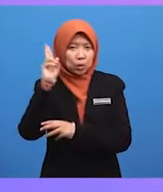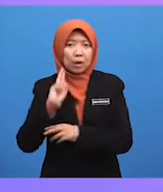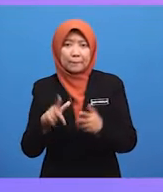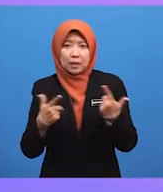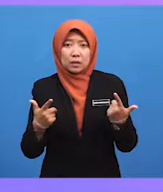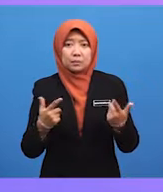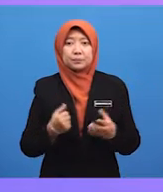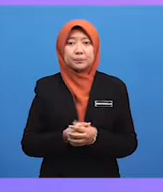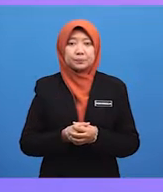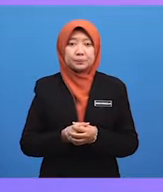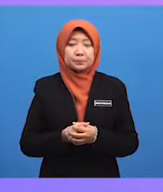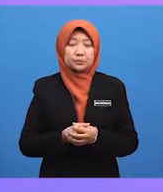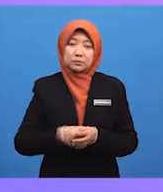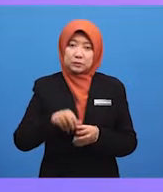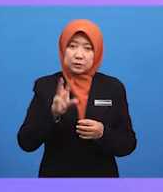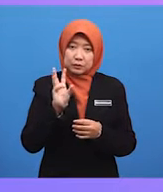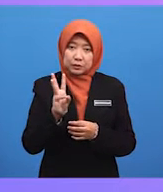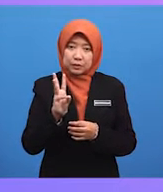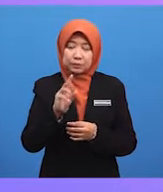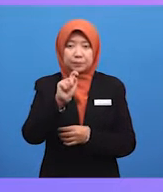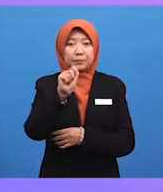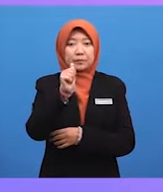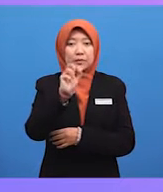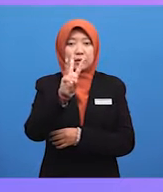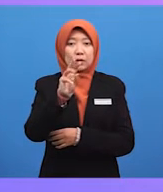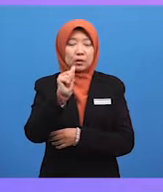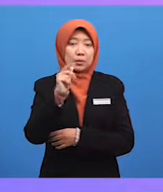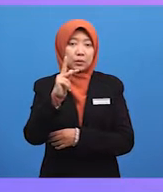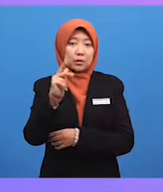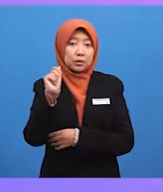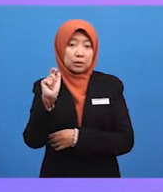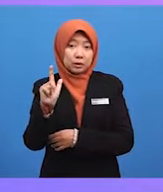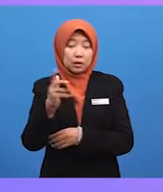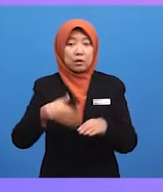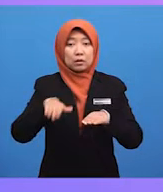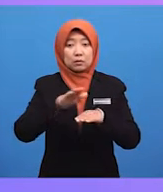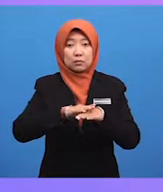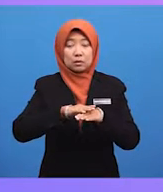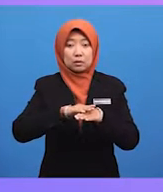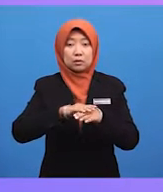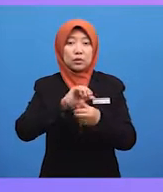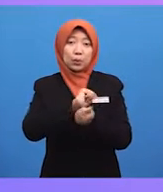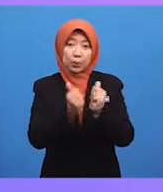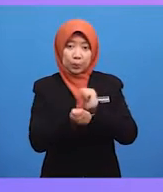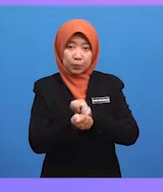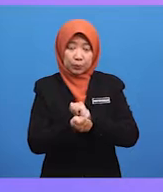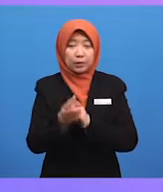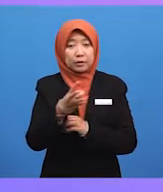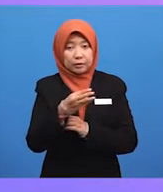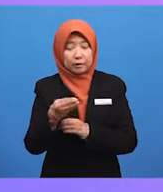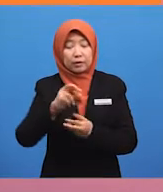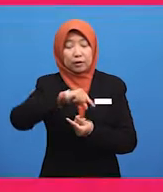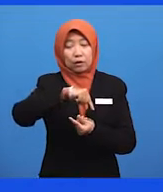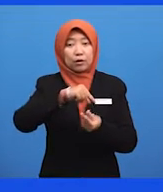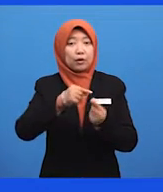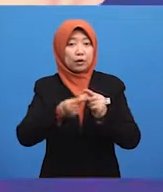keenam, tawakal atas qada dan qadar Allah. Allah telah menentukan kehidupan yang terbaik untuk diri